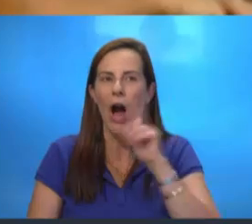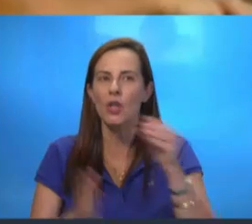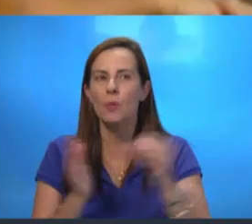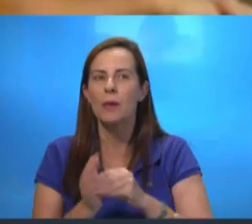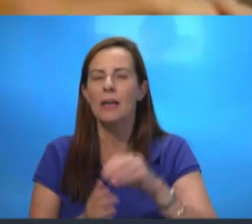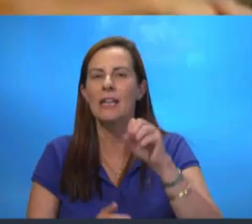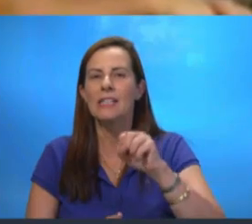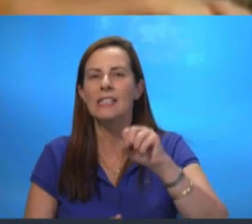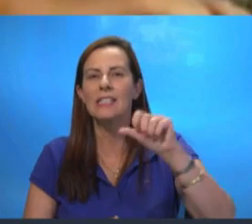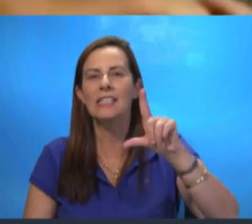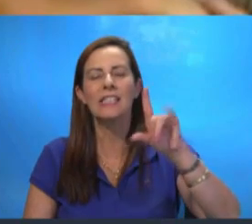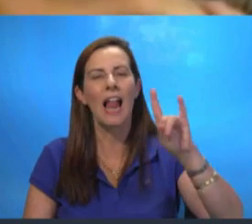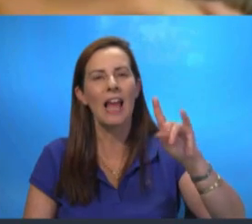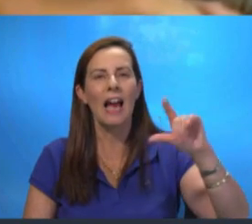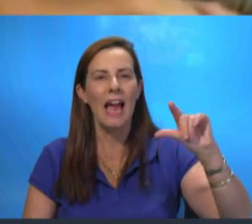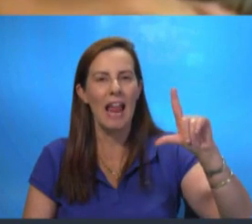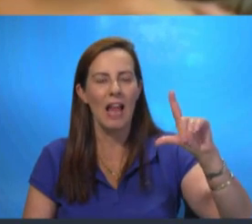לקוויטי.